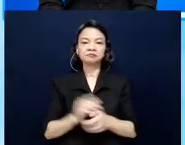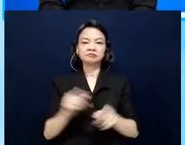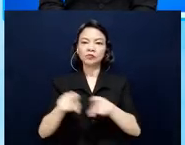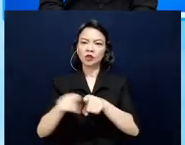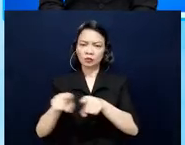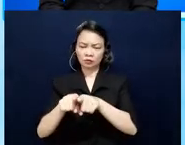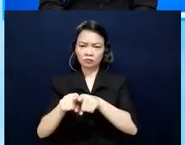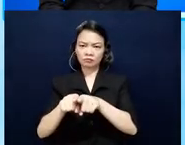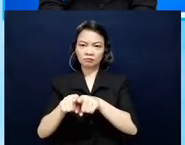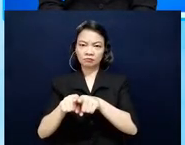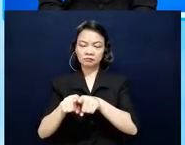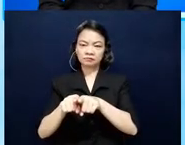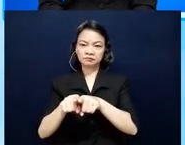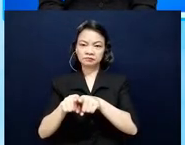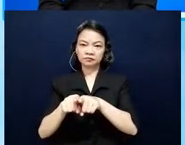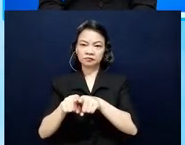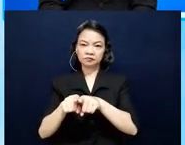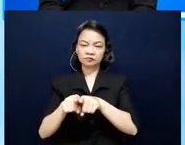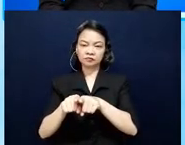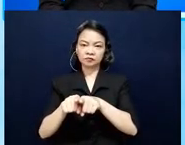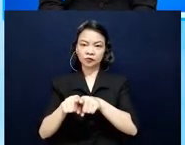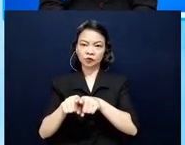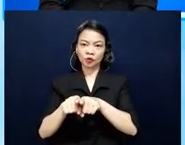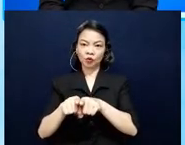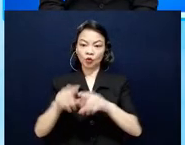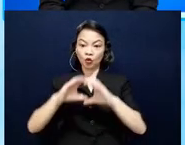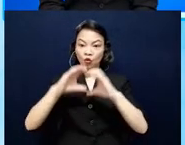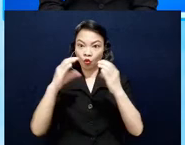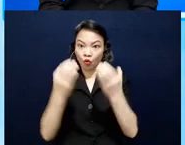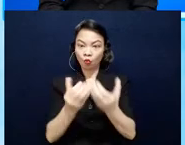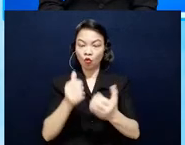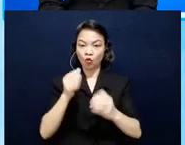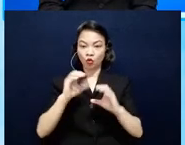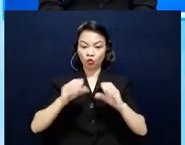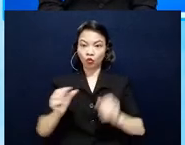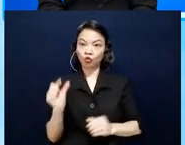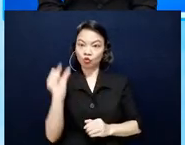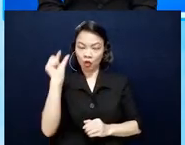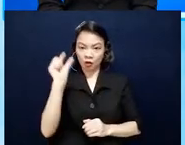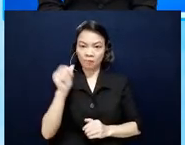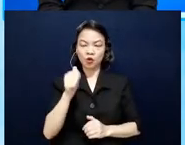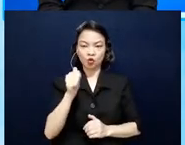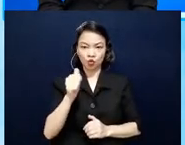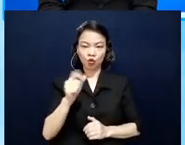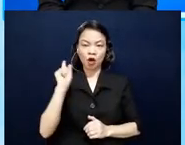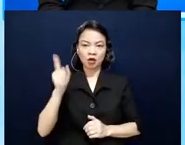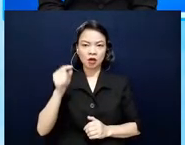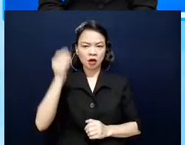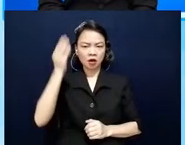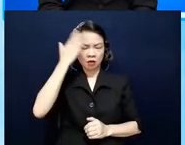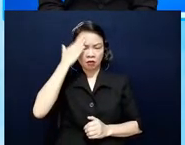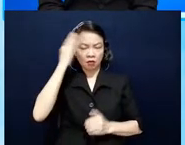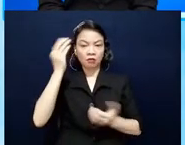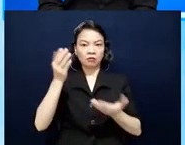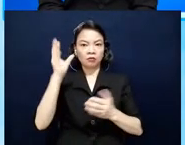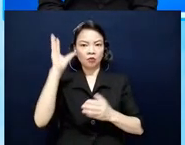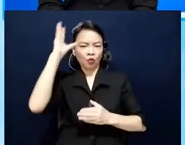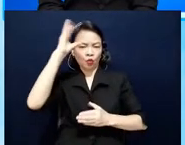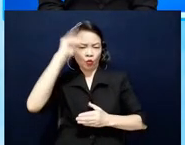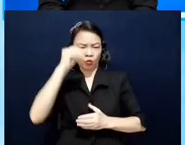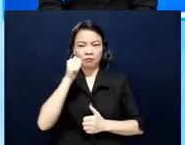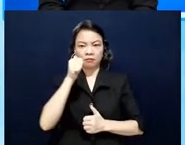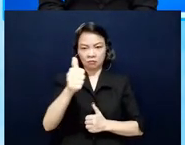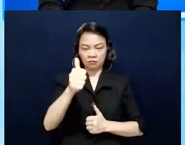sebagai potensial grup yang tentu perlu mempunyai kesadaran yang baik dan perilaku yang baik untuk